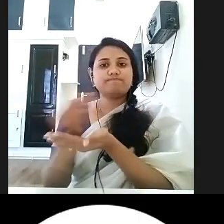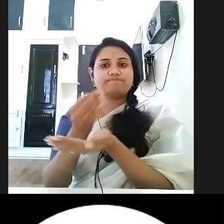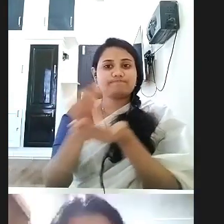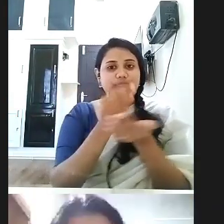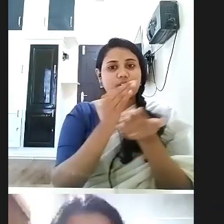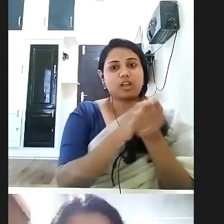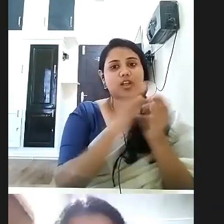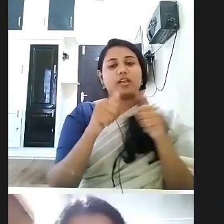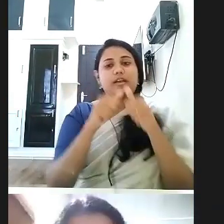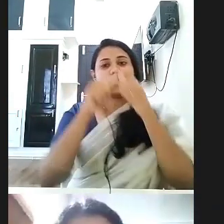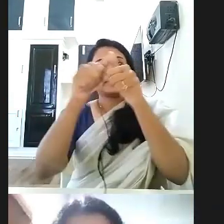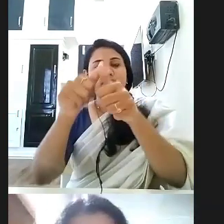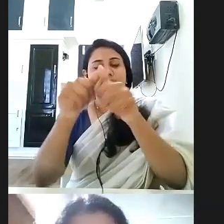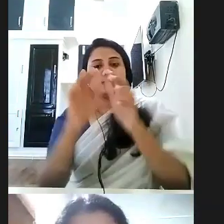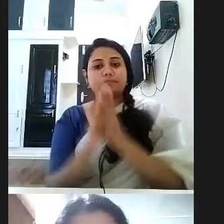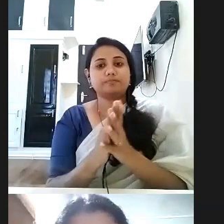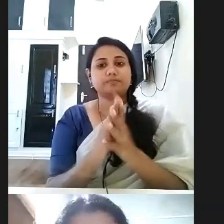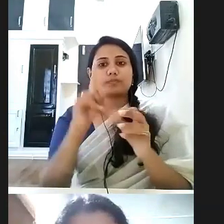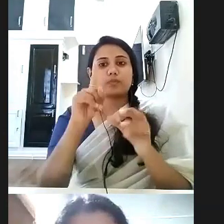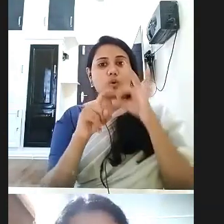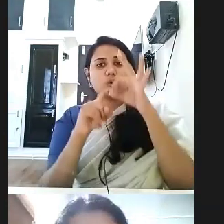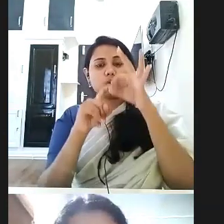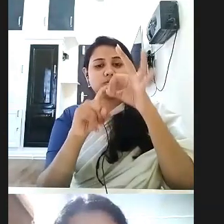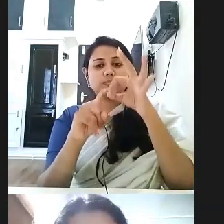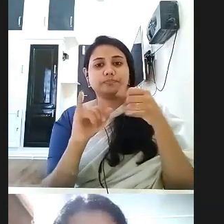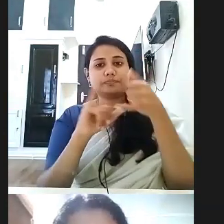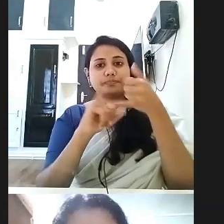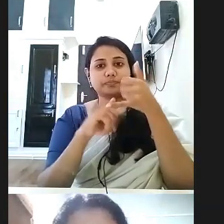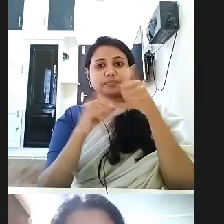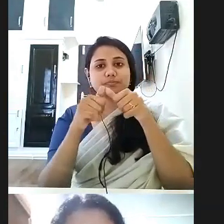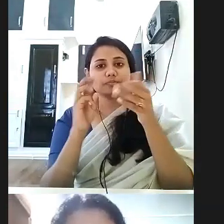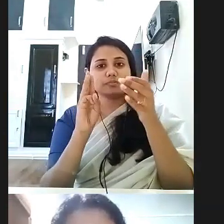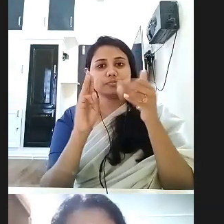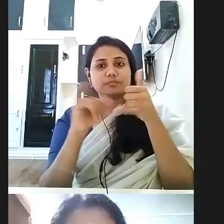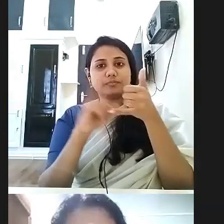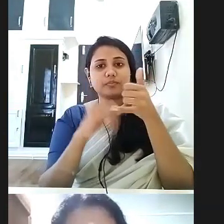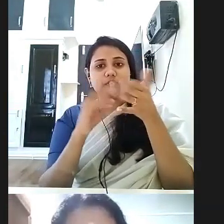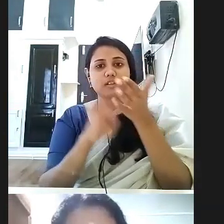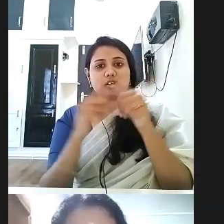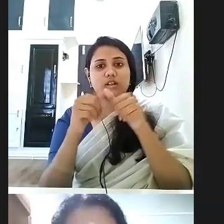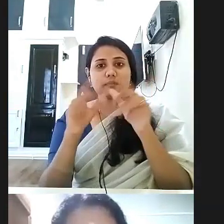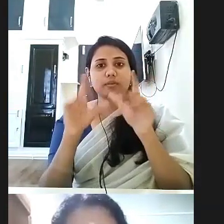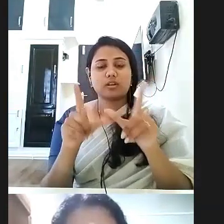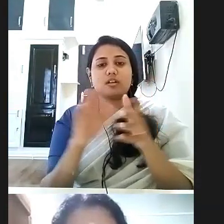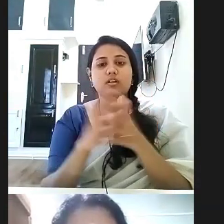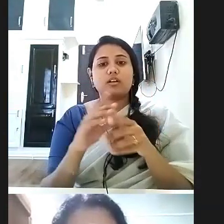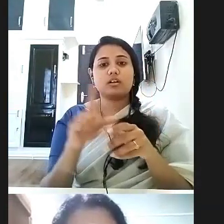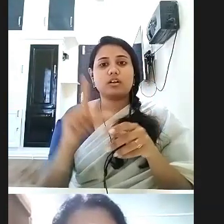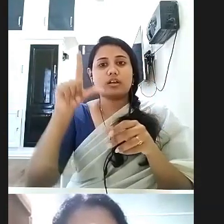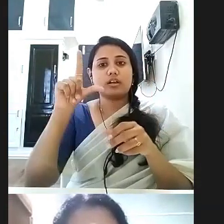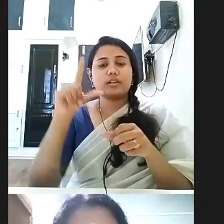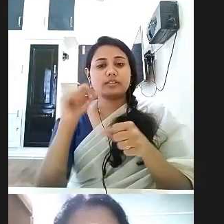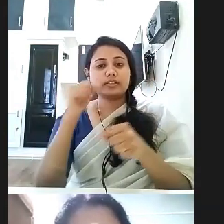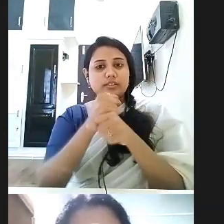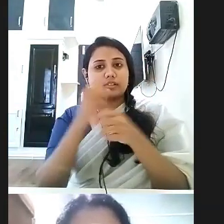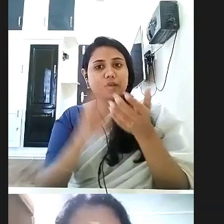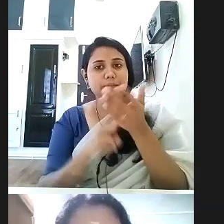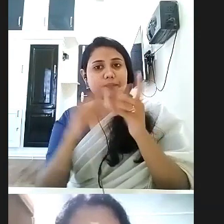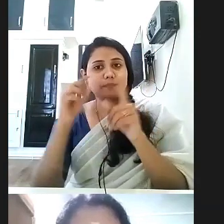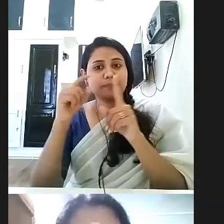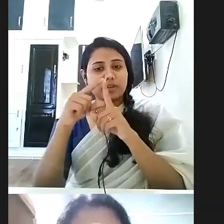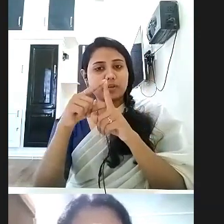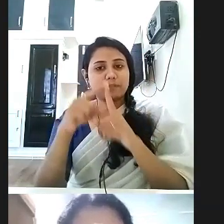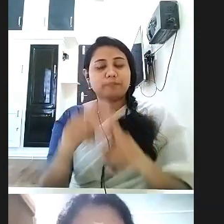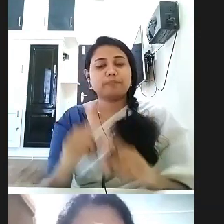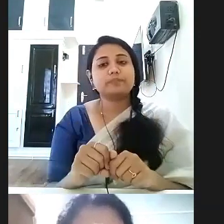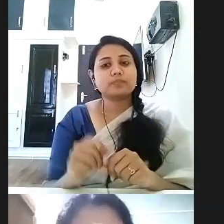തന്നാൽ മതി. അന്നേരം ഒരു ക്വസ്റ്റ്യൻ മാഡം SMA ബേസ് ചെയ്തല്ല, നമ്മുടെ കൂടെയുള്ള LGMD നല്ലൊരു കമ്മ്യൂണിറ്റി ഉണ്ട്. എന്ന് വെച്ചാൽ നമുക്ക്